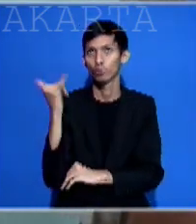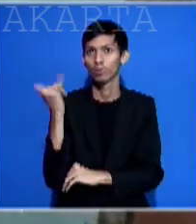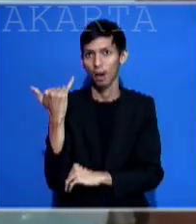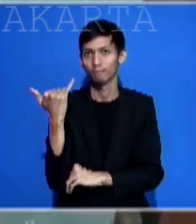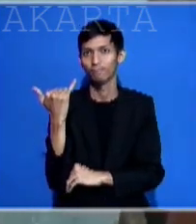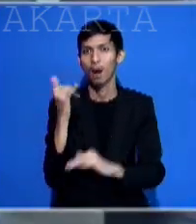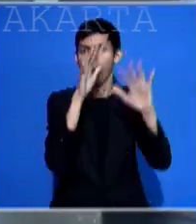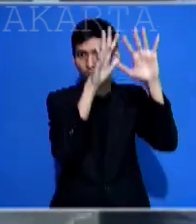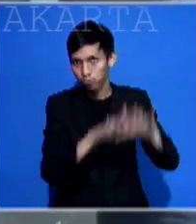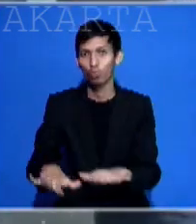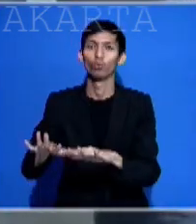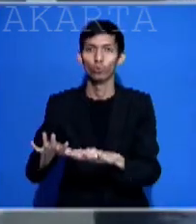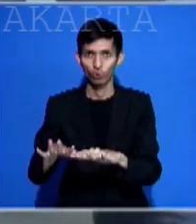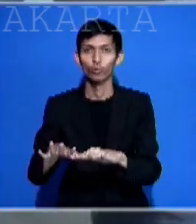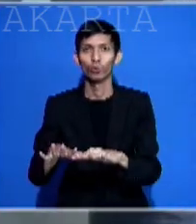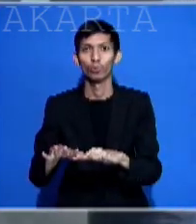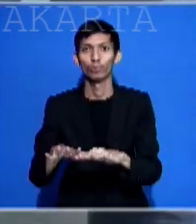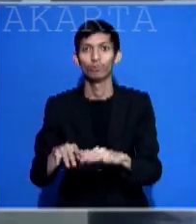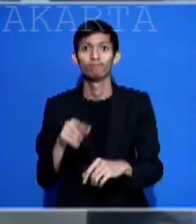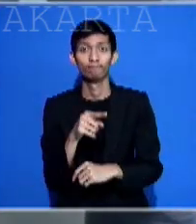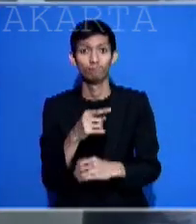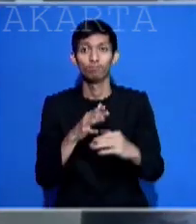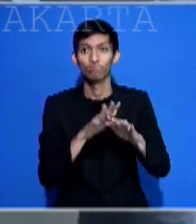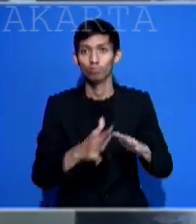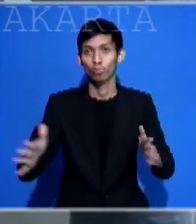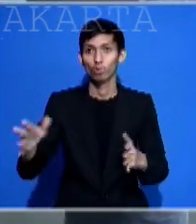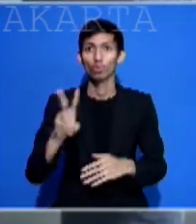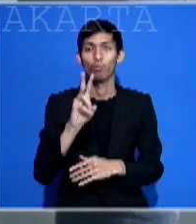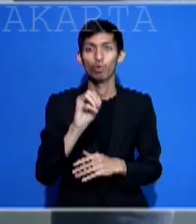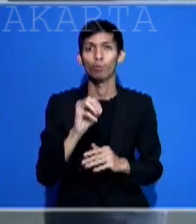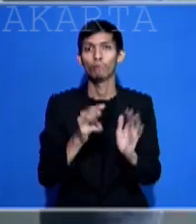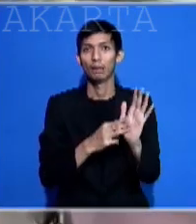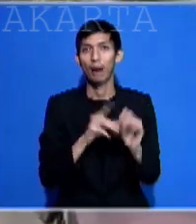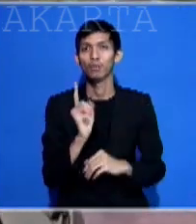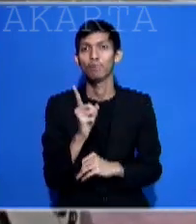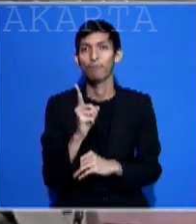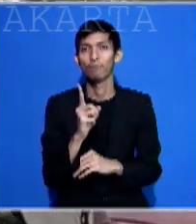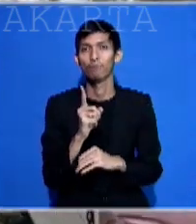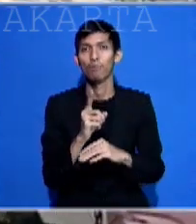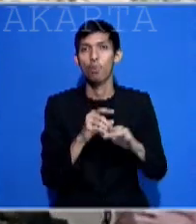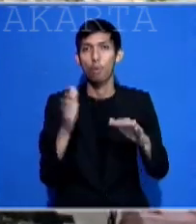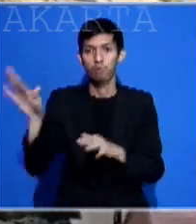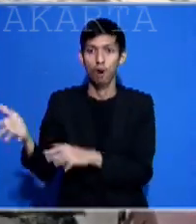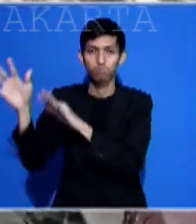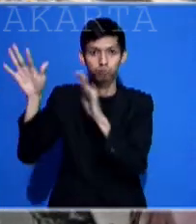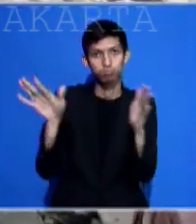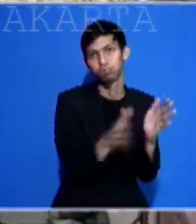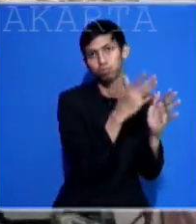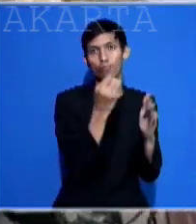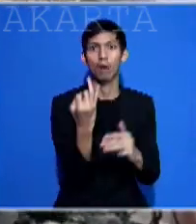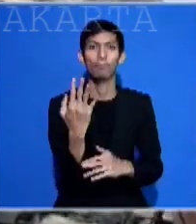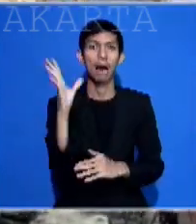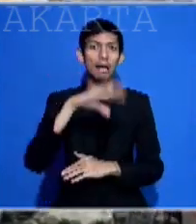ambrol. Ambrolnya tanggul sepanjang 20 meter ini karena hantaman ombak besar yang berlangsung selama beberapa hari